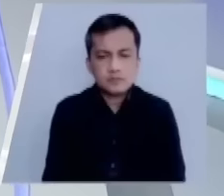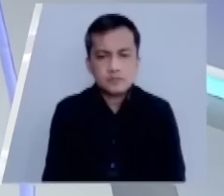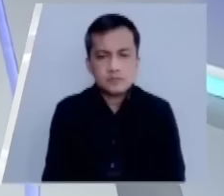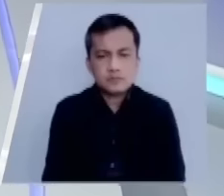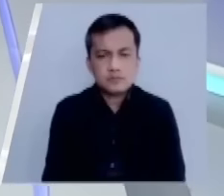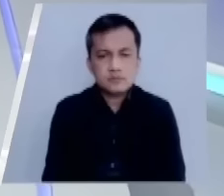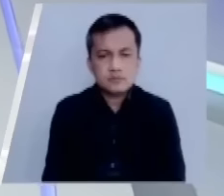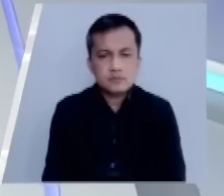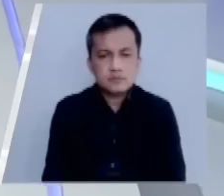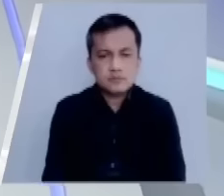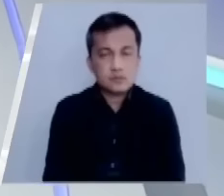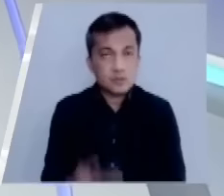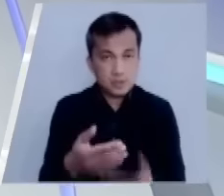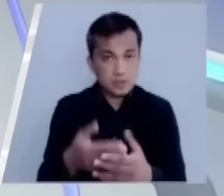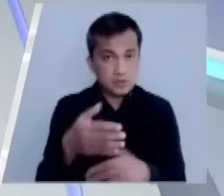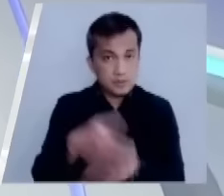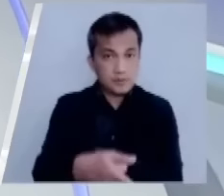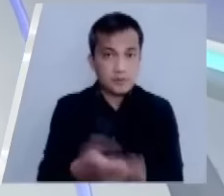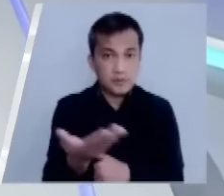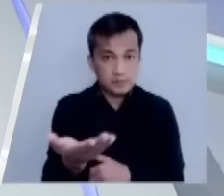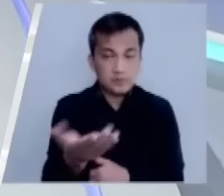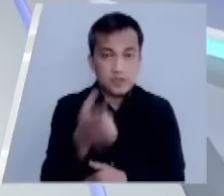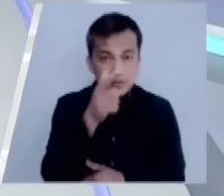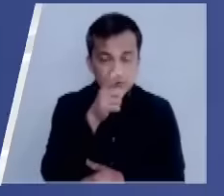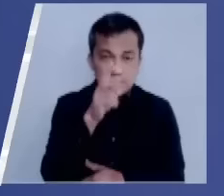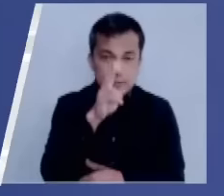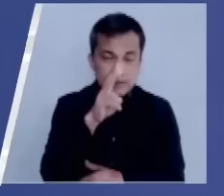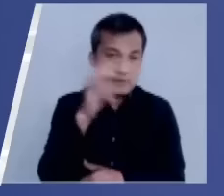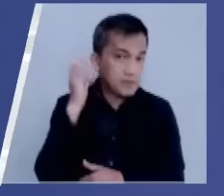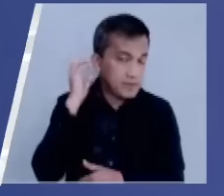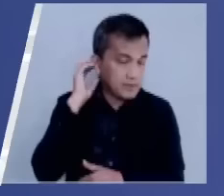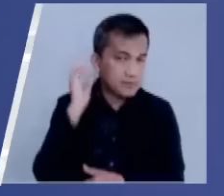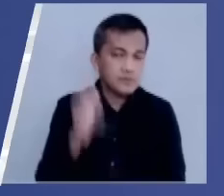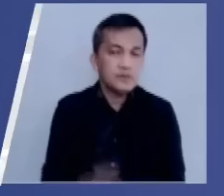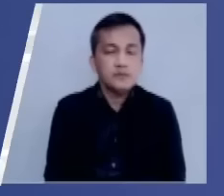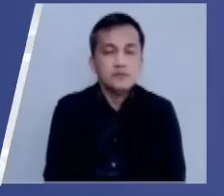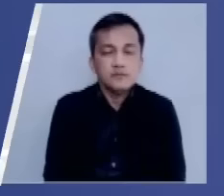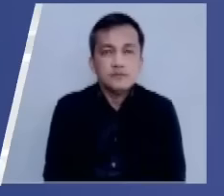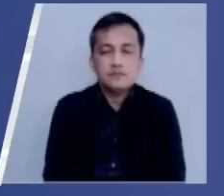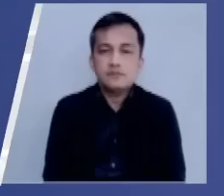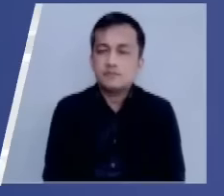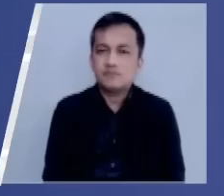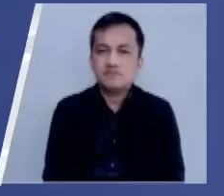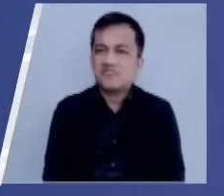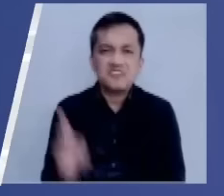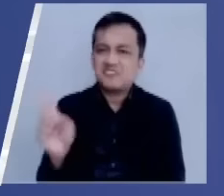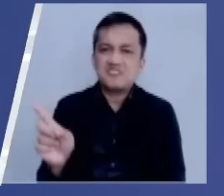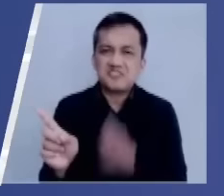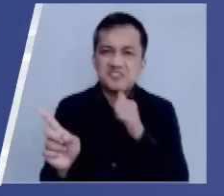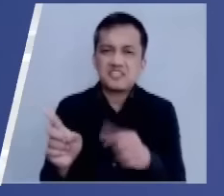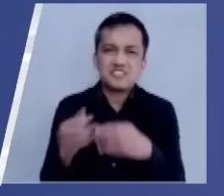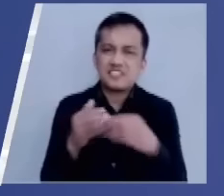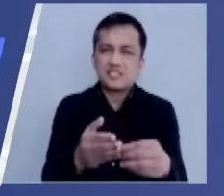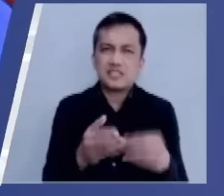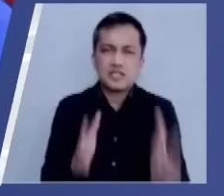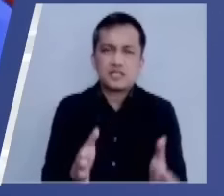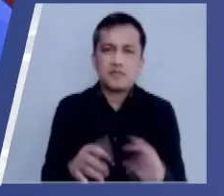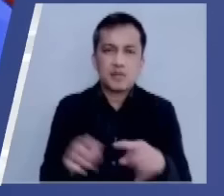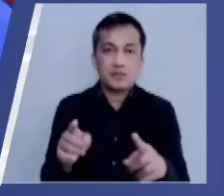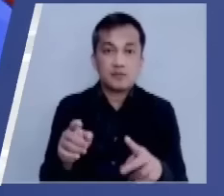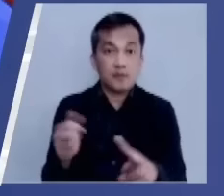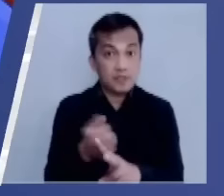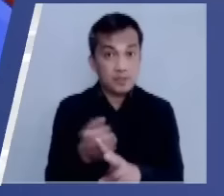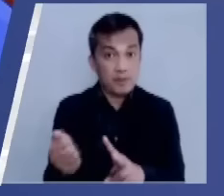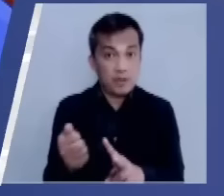Magandang gabi po, Luzon, Visayas at Mindanao. Hindi siya mastermind kundi isang biktima. Yan